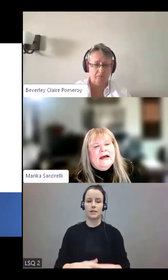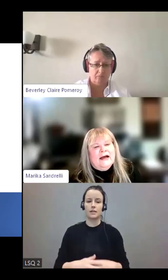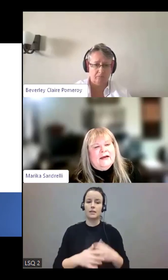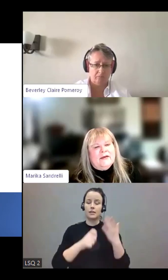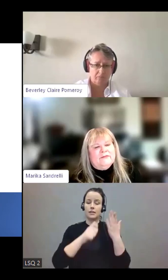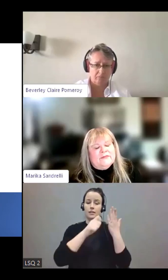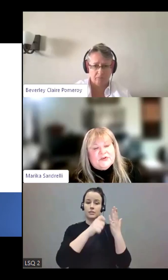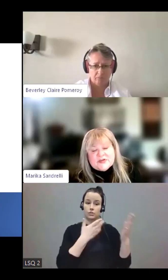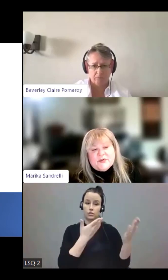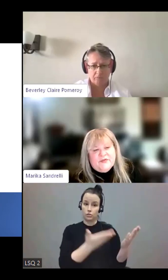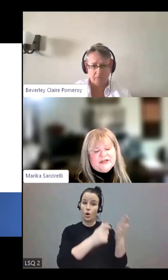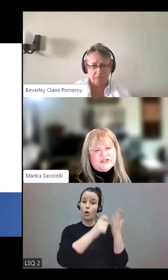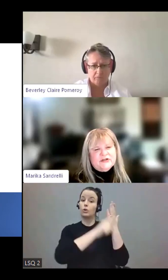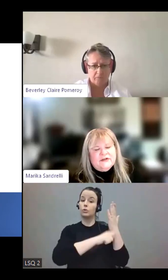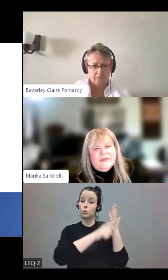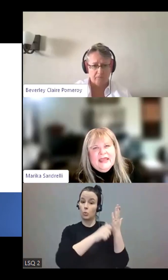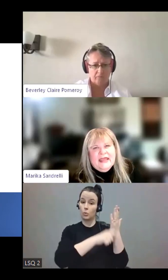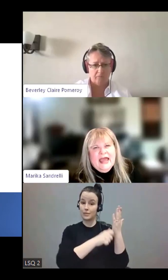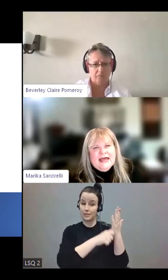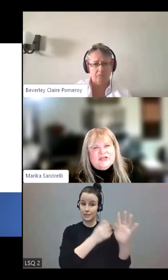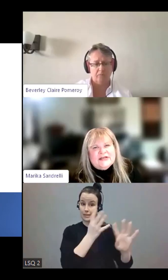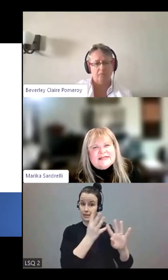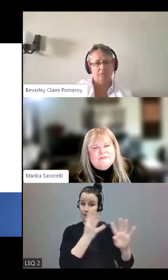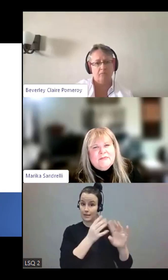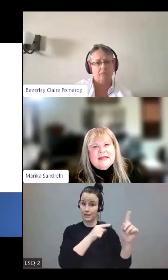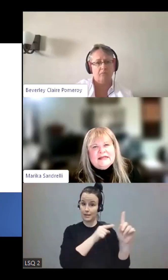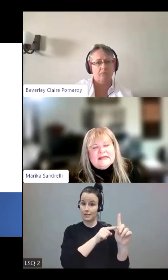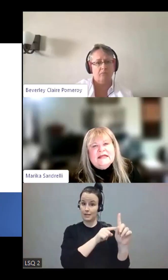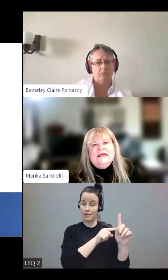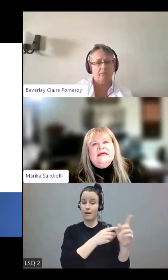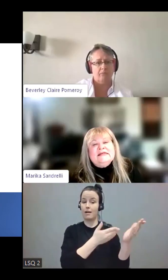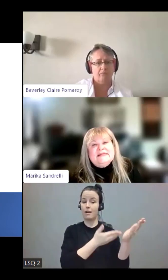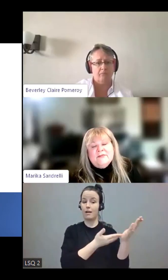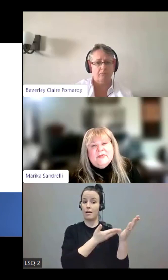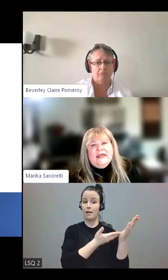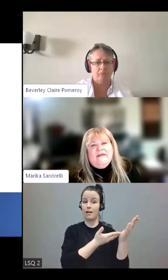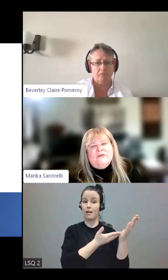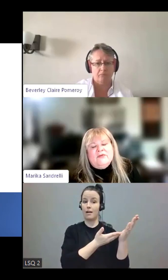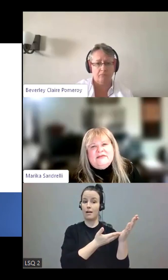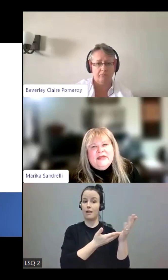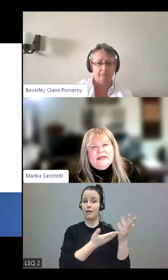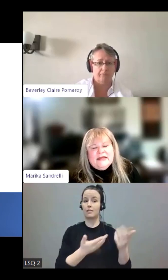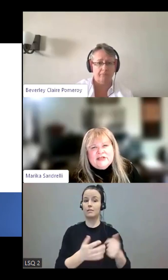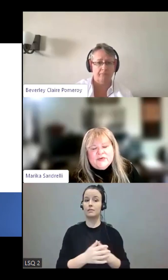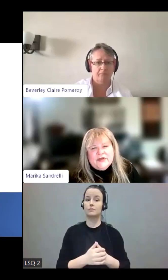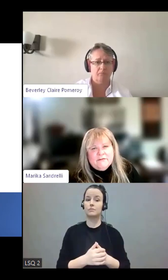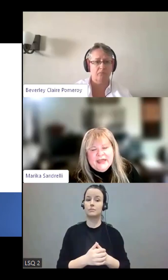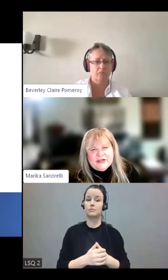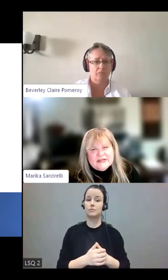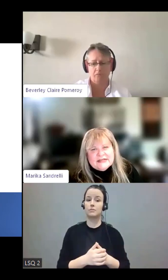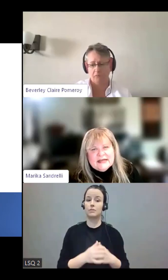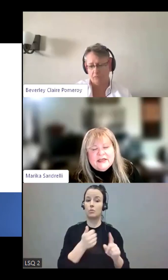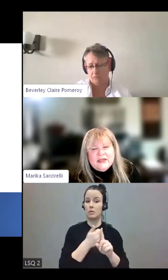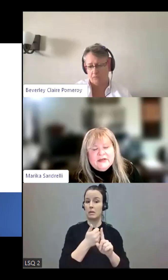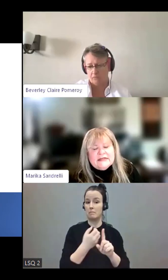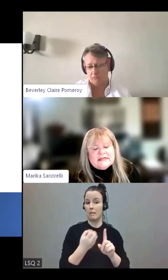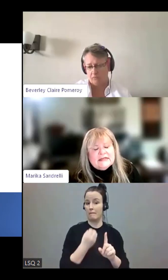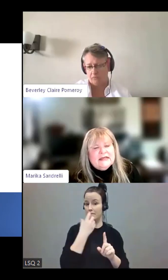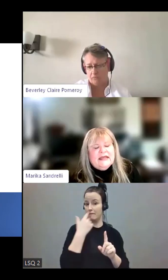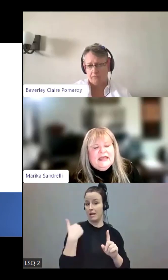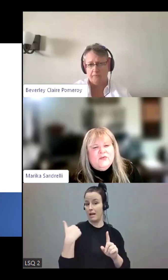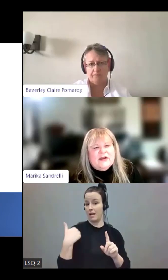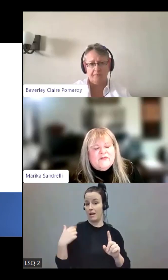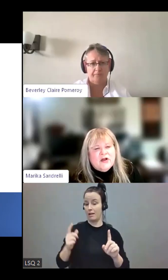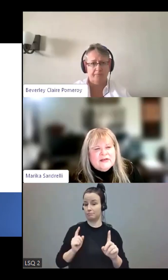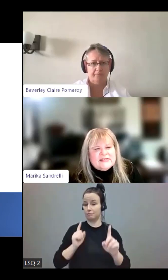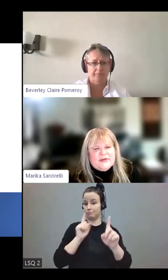d'un professionnel de service. Donc, il venait juste de rencontrer quelqu'un qui était admis dans l'unité